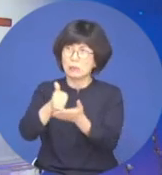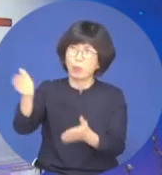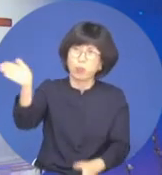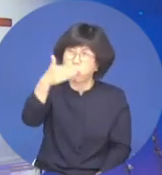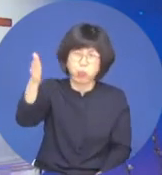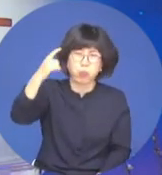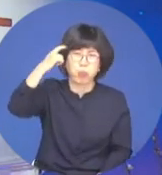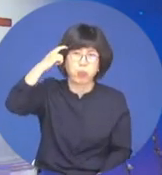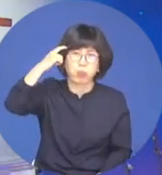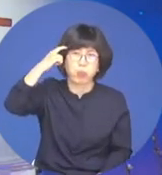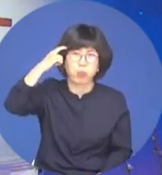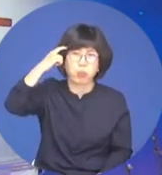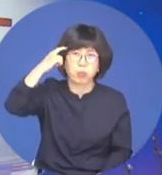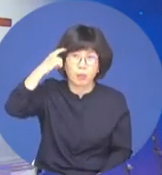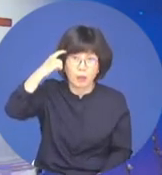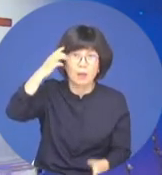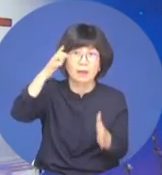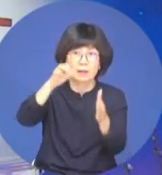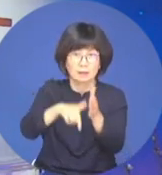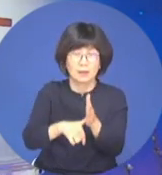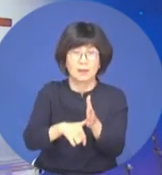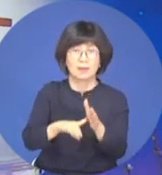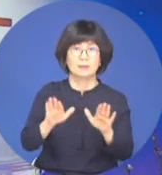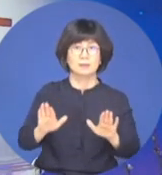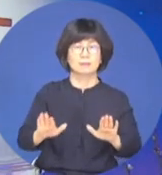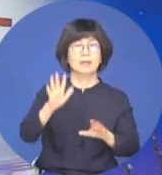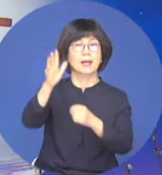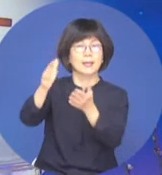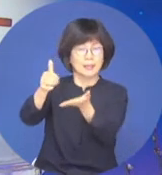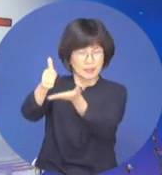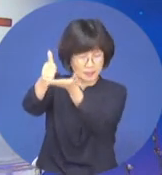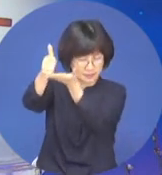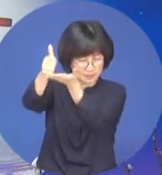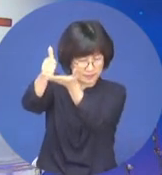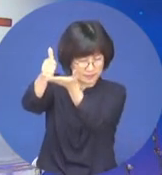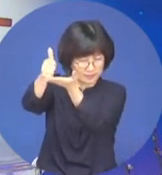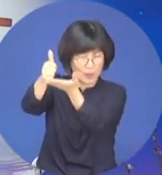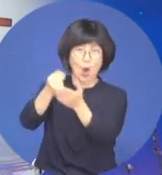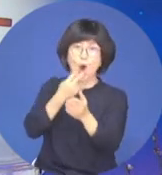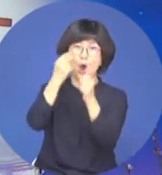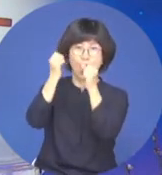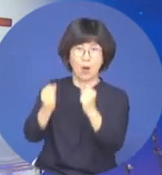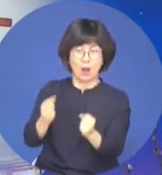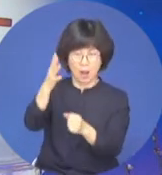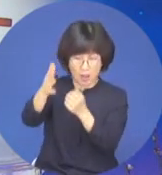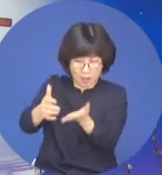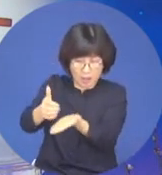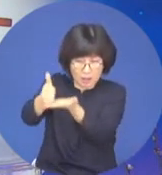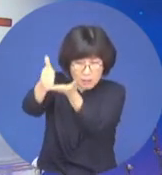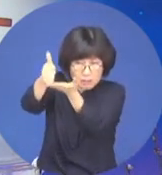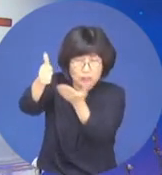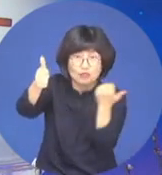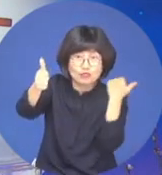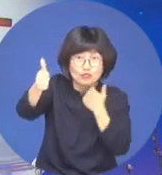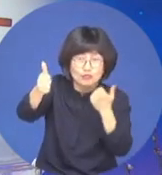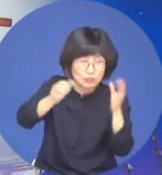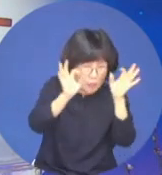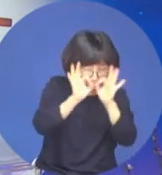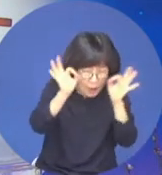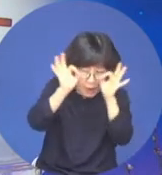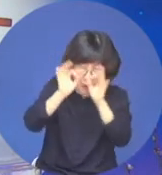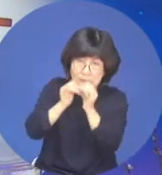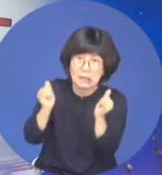들 때조차도 여전히 하나님은 그러나 살아계시고 그분은 하나님을 찾는 자들에게 반드시 상을